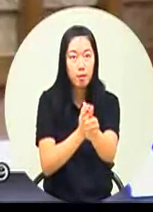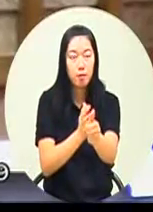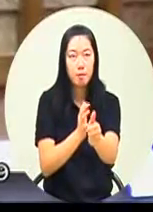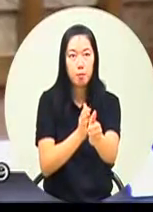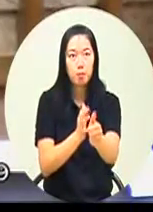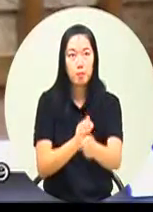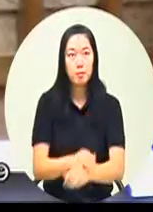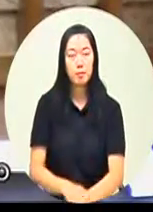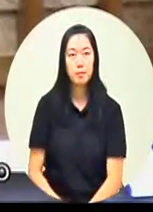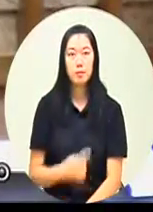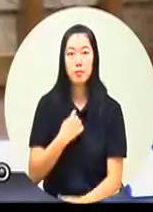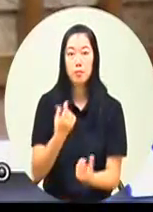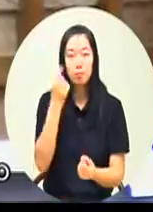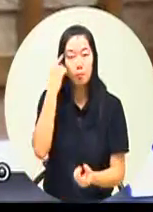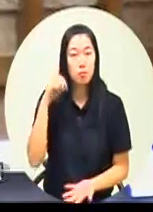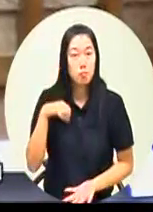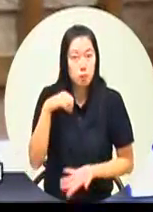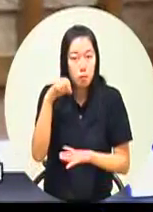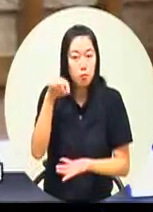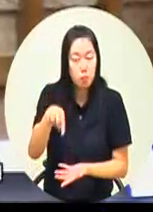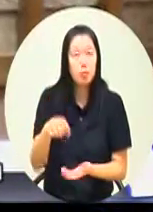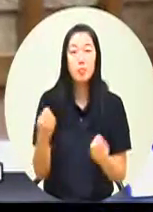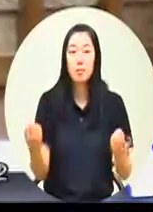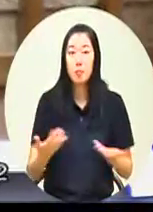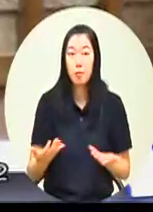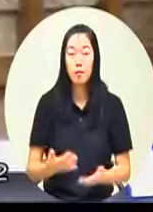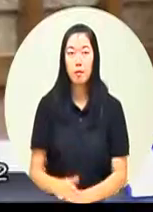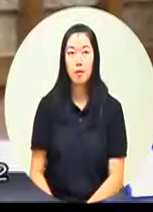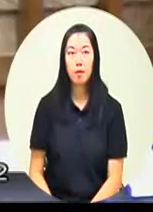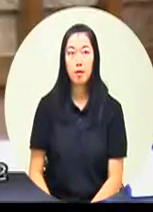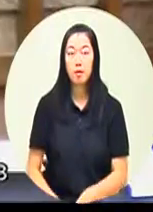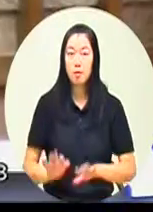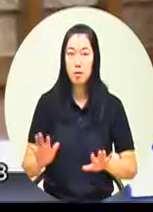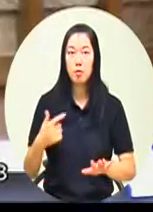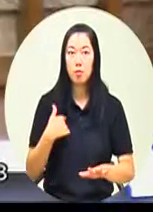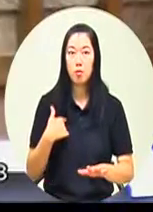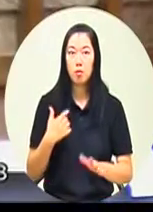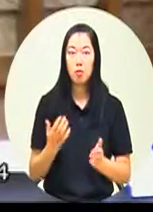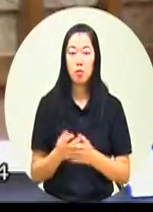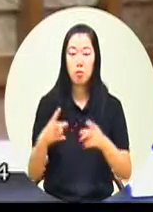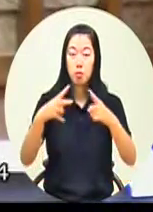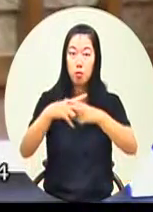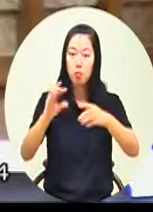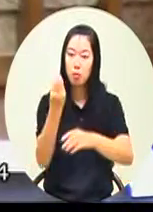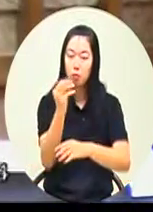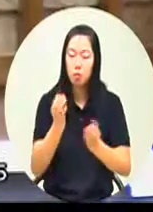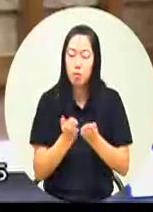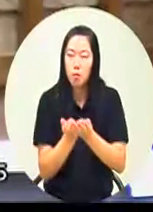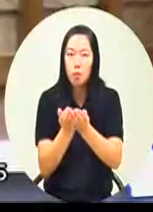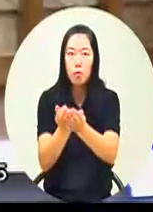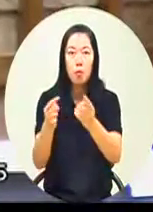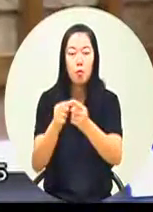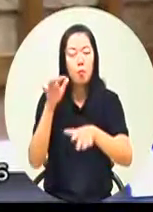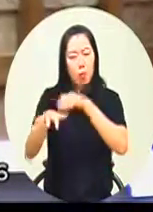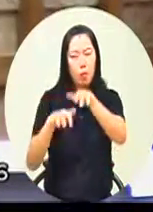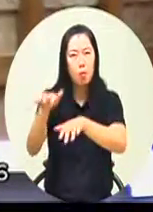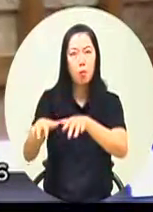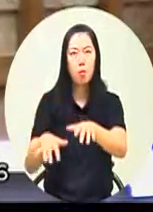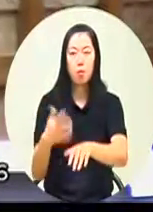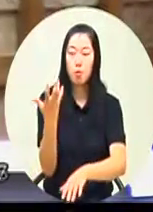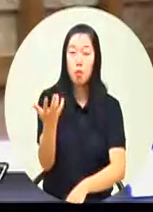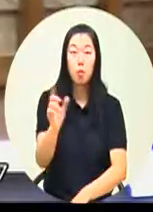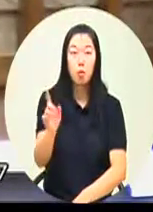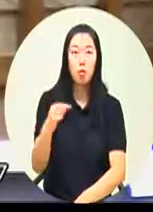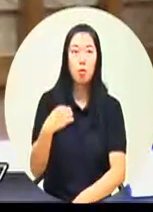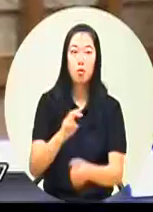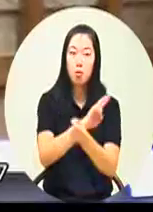询里呢，我也有提到这一点。那目前呢，我们到小琉球的一个观光人潮呢，其实很多都是经过